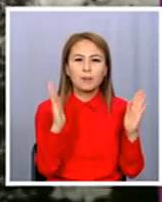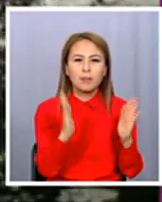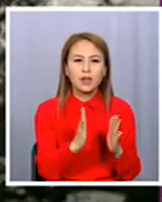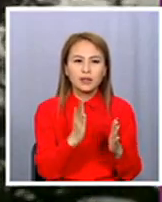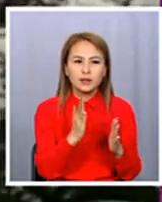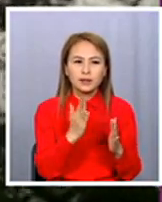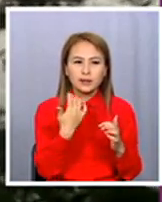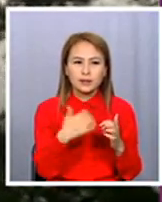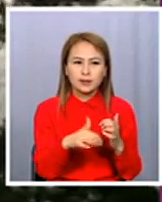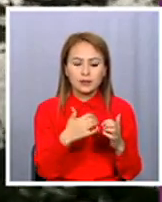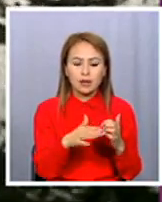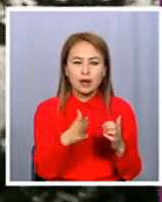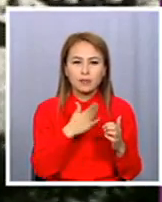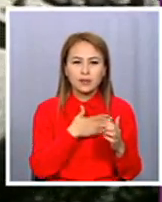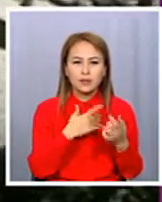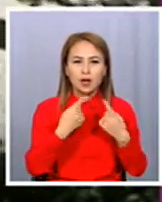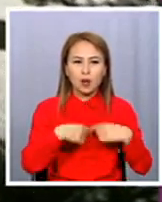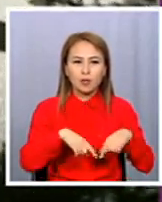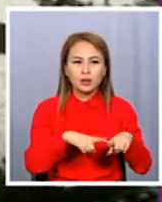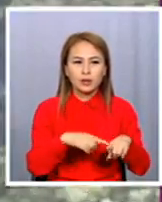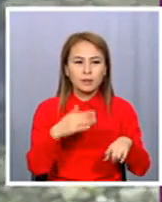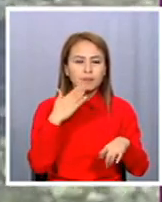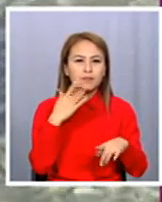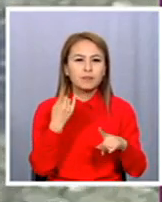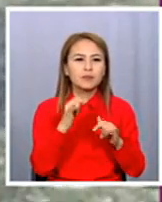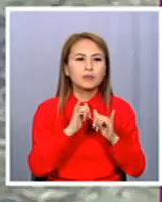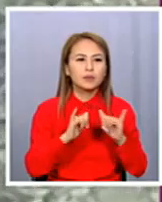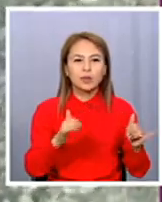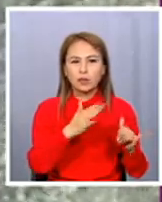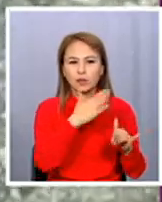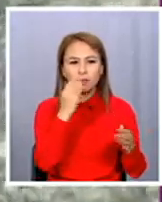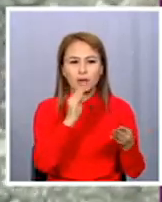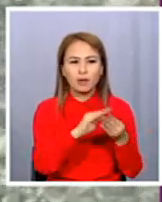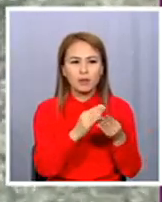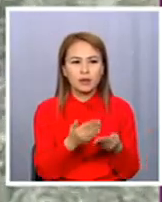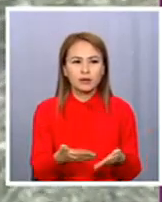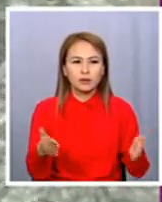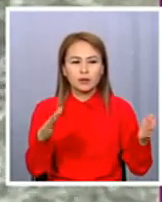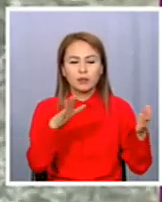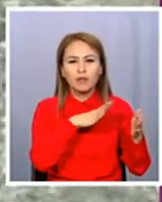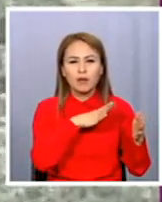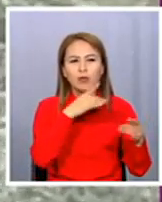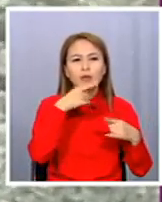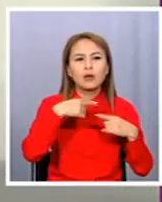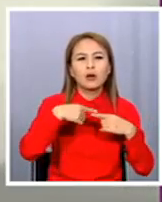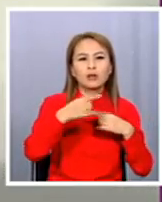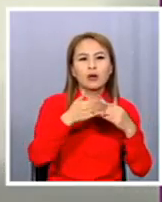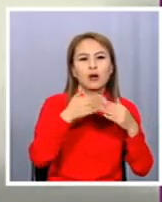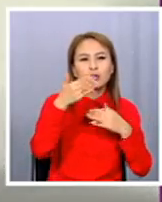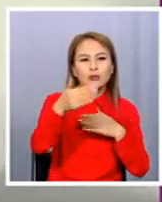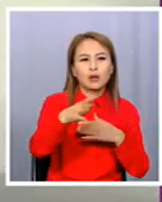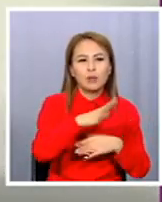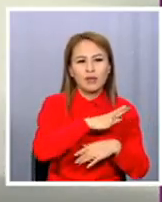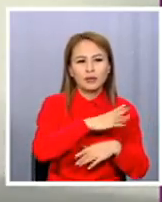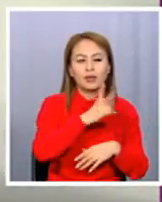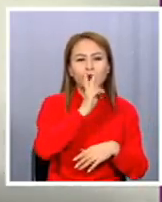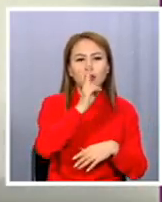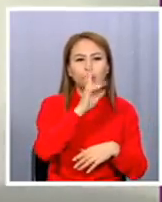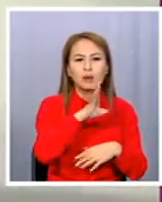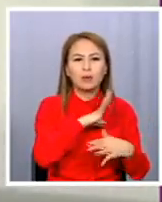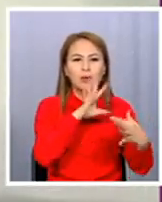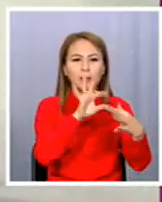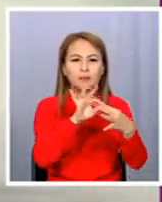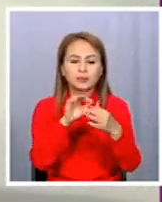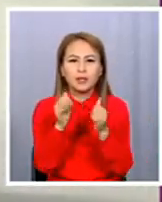жатады. Еліміздің аумағында олар біркелкі таралмаған. Кейде көлдер бір-бірінен жүздеген шақырым алшақ жатады, ал кейбір өңірде жиі